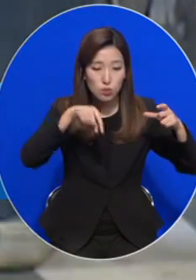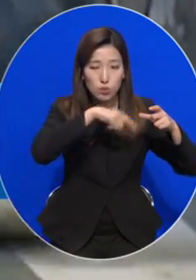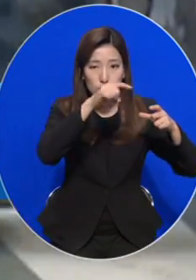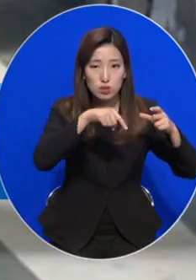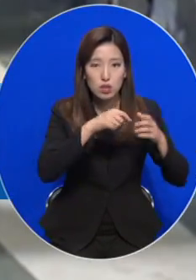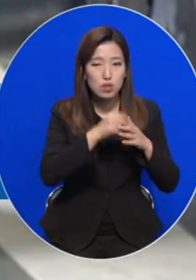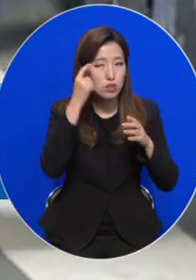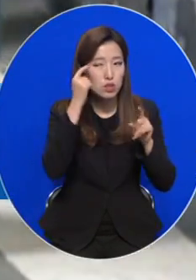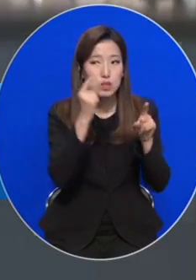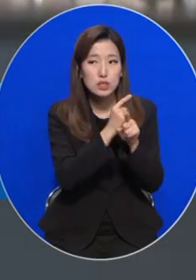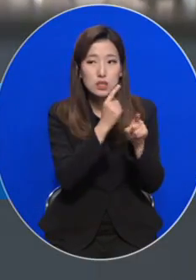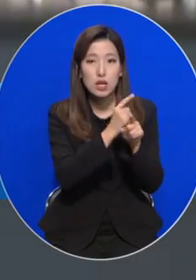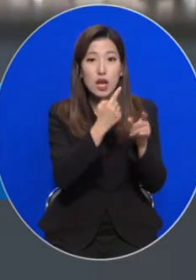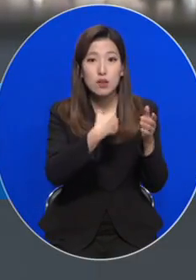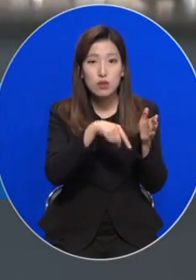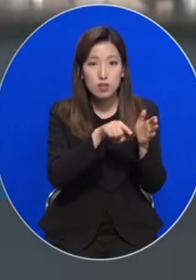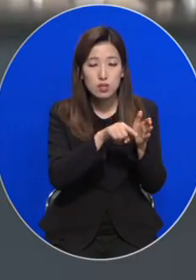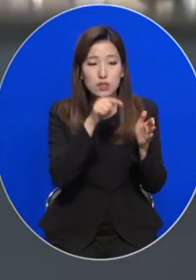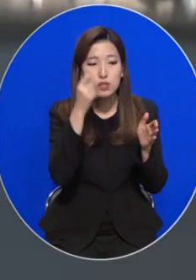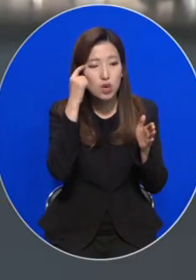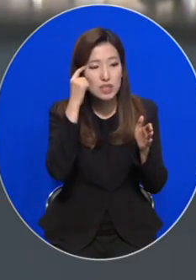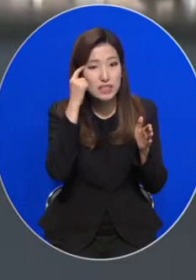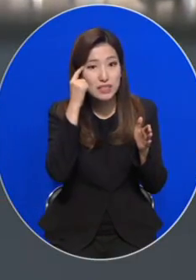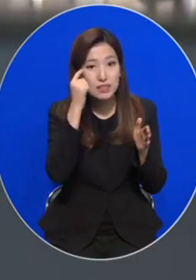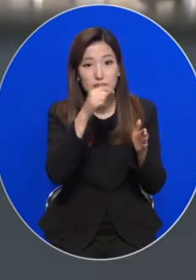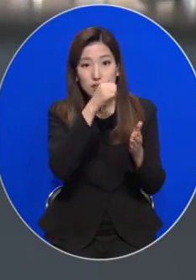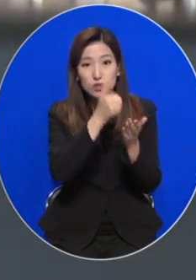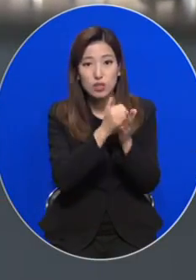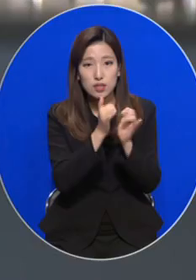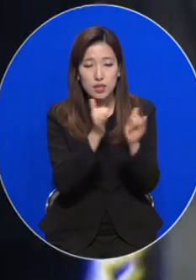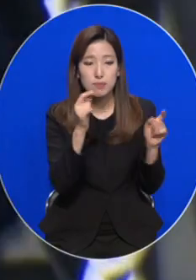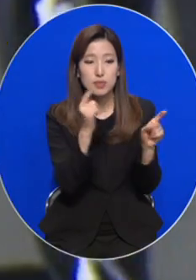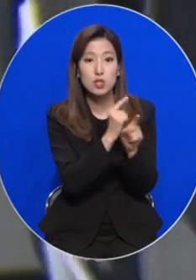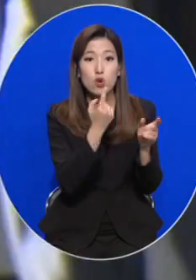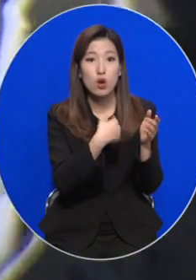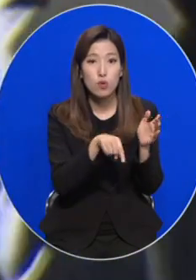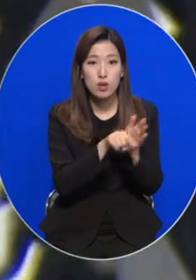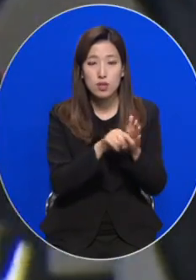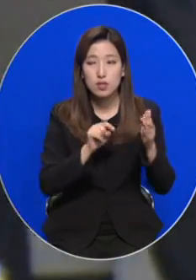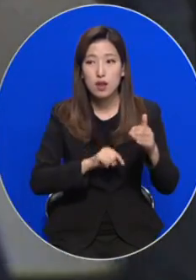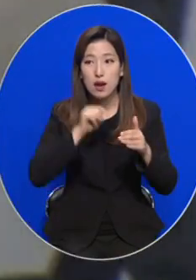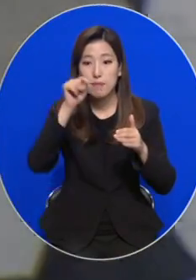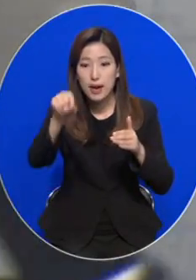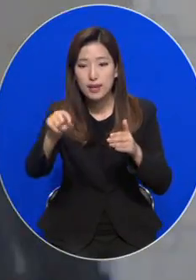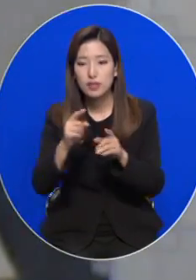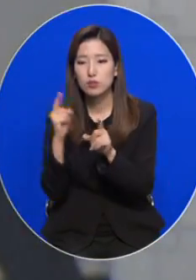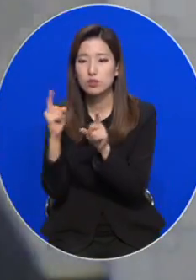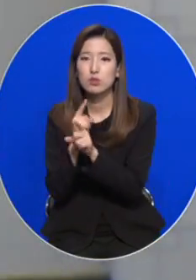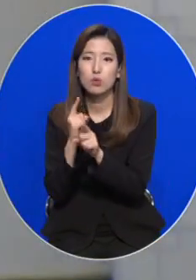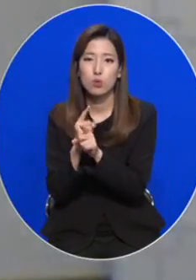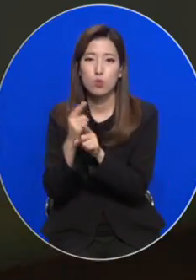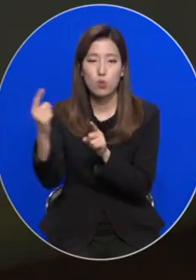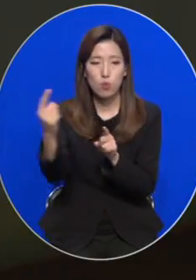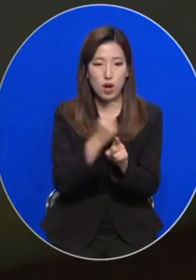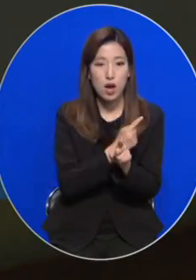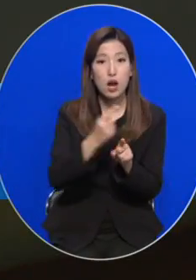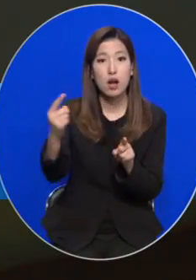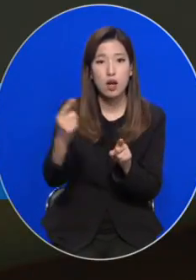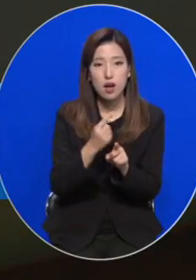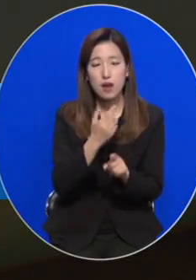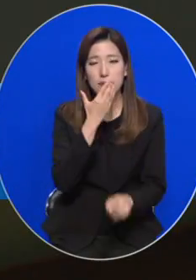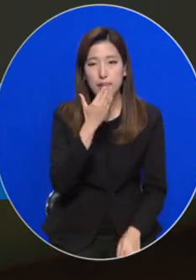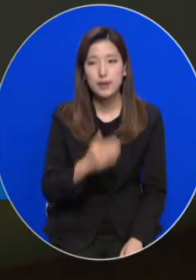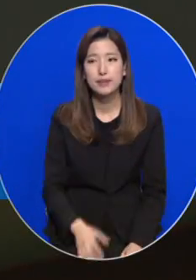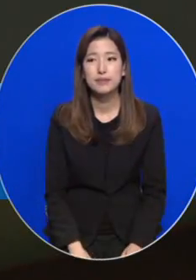협력 방안을 마련할 것도 덧붙였습니다. 교정시설 밖에 있는 정신질환 범죄자의 치료 지원도 강조했습니다. 이를